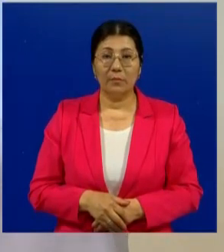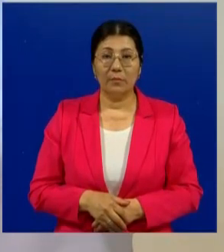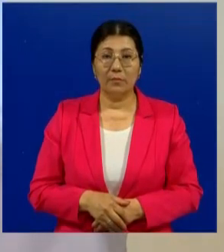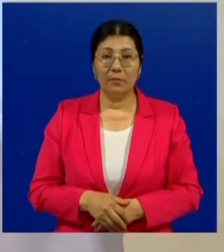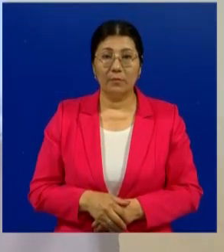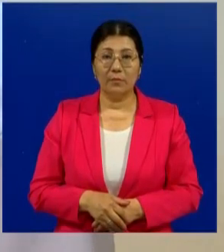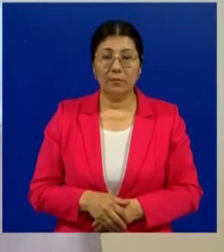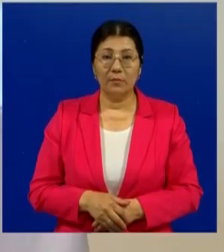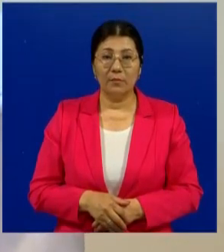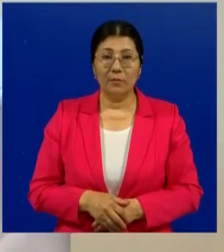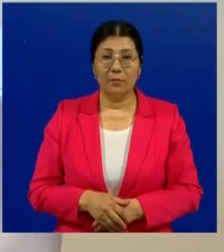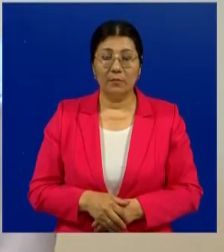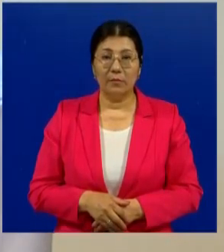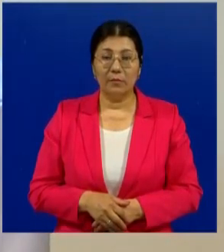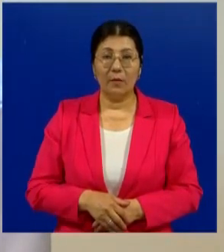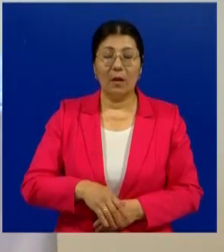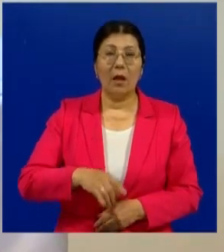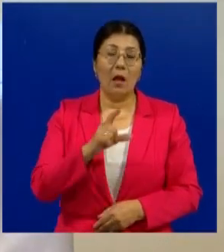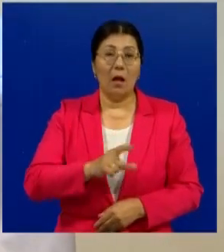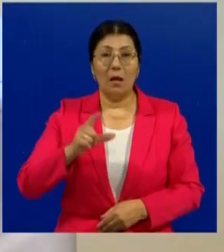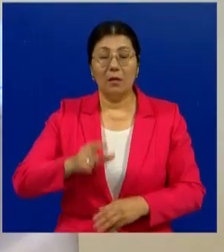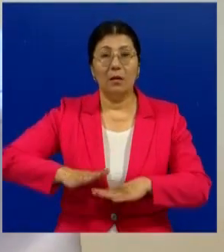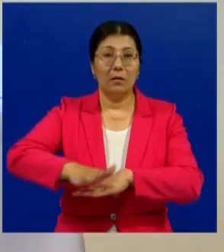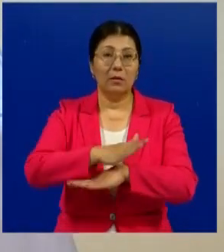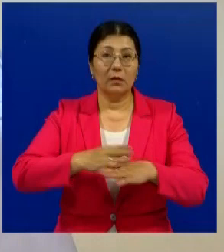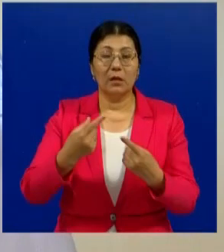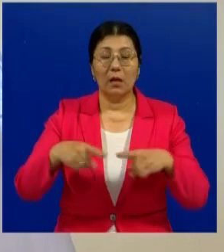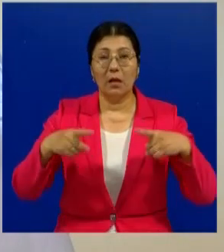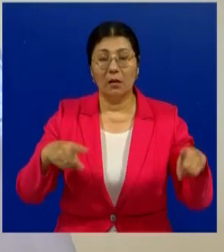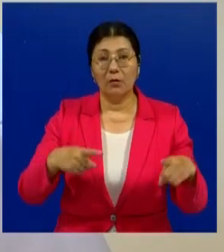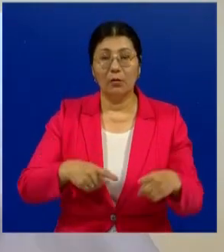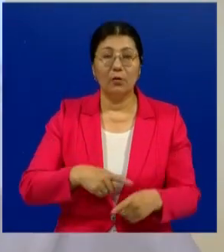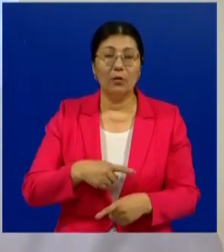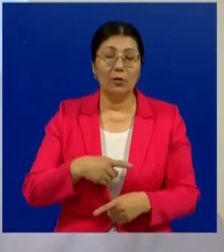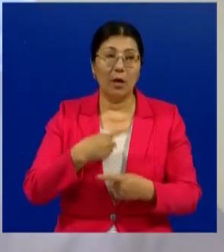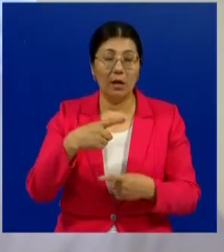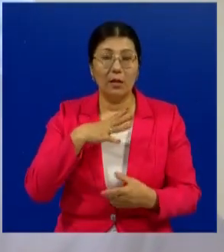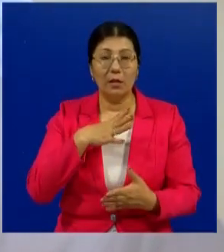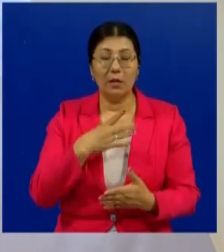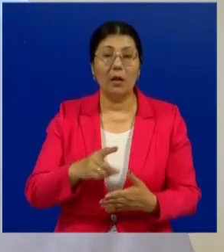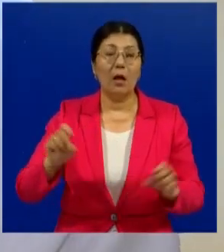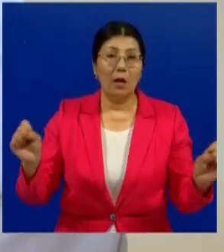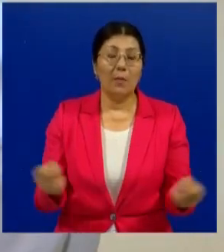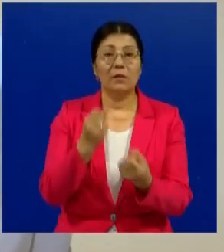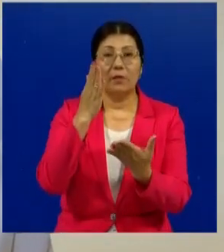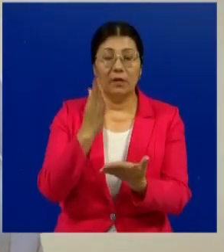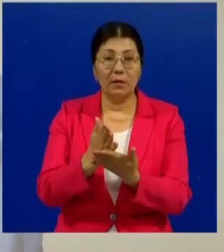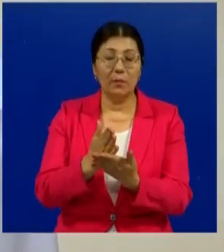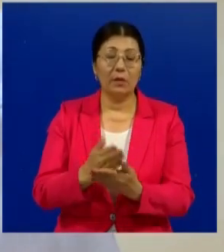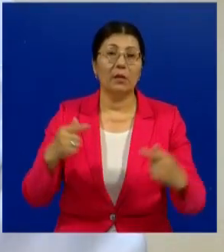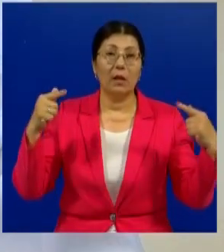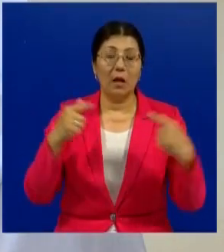орнағанда әрине халықтың арасында әр түрлі пікірлер болады. Бір қолдайды, екіншілер